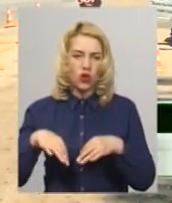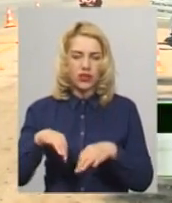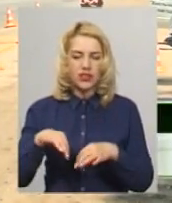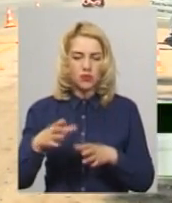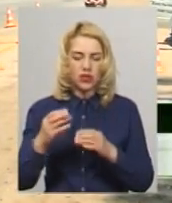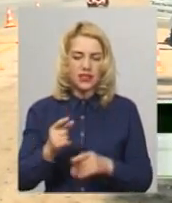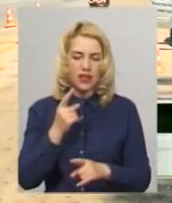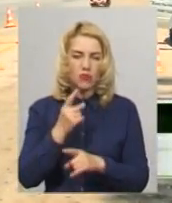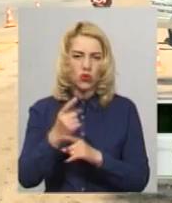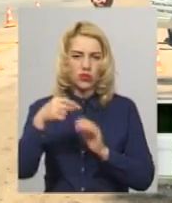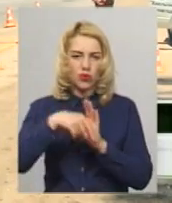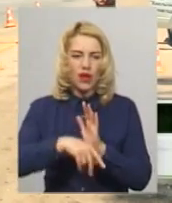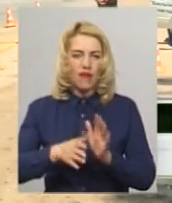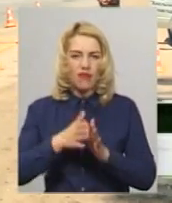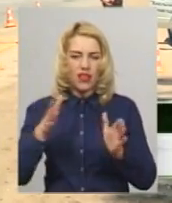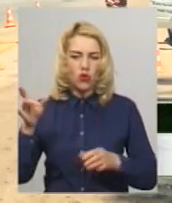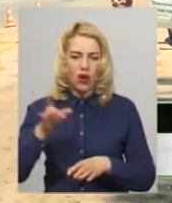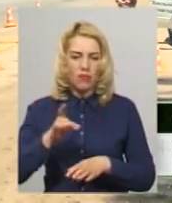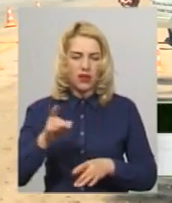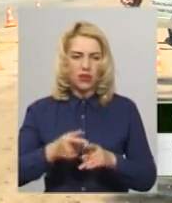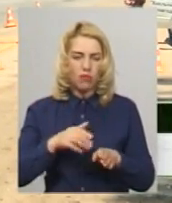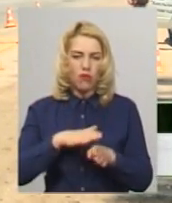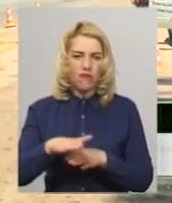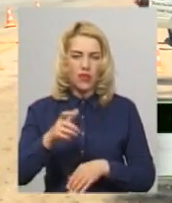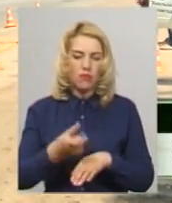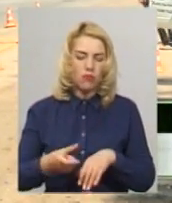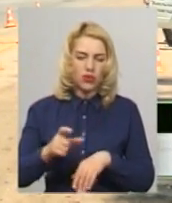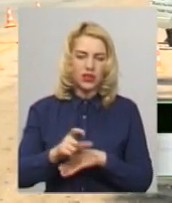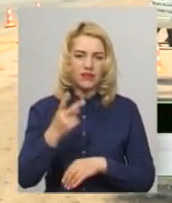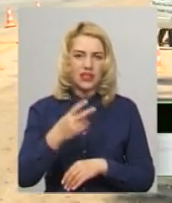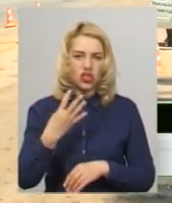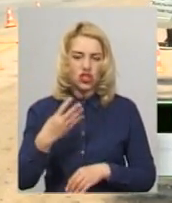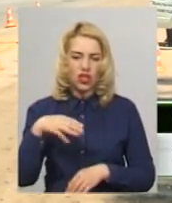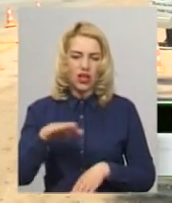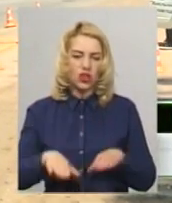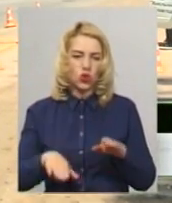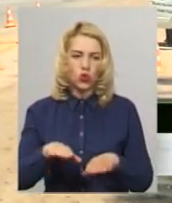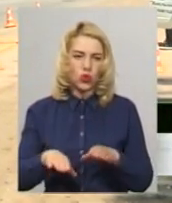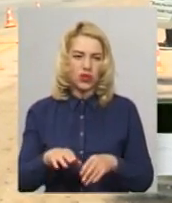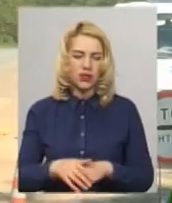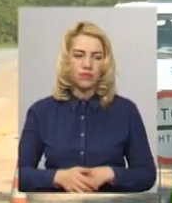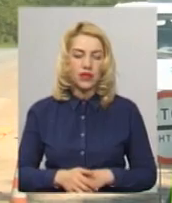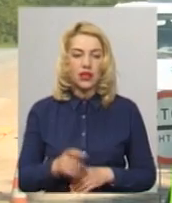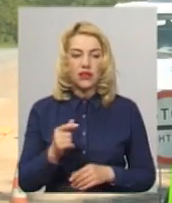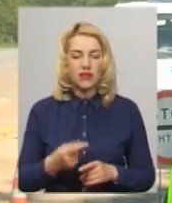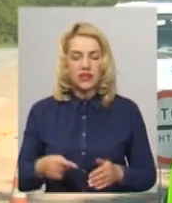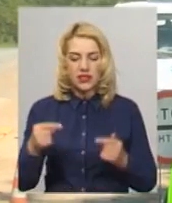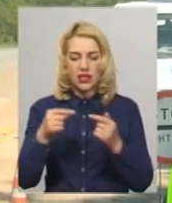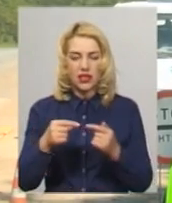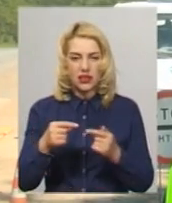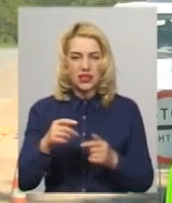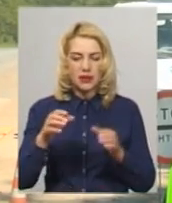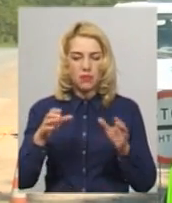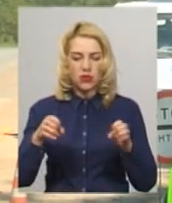руху великогабаритного транспорту з повною масою понад 24 тонни та навантаженням на вісь понад 7 тонн. Згідно з основою Кабінету